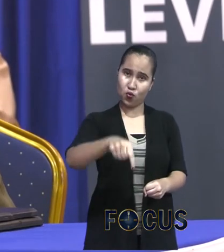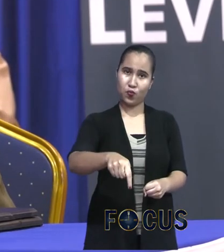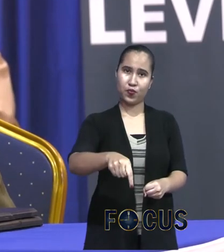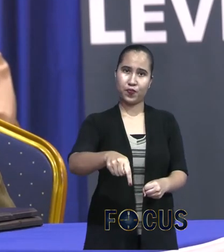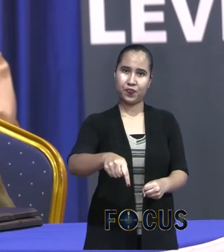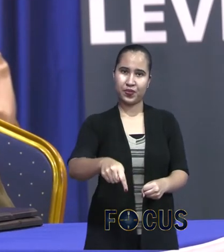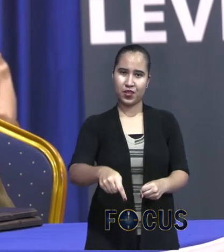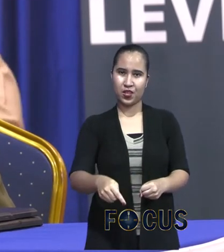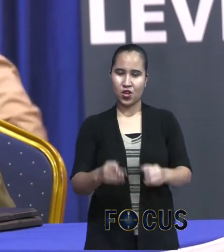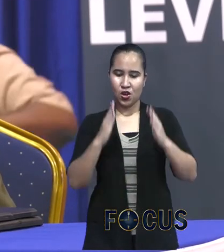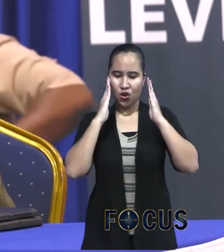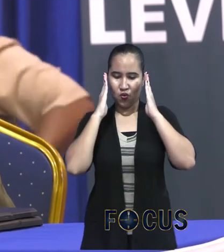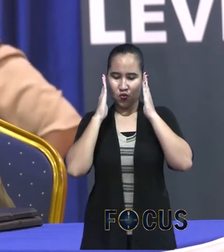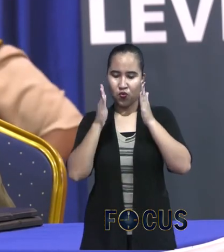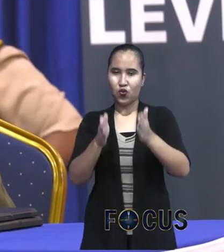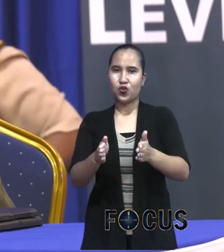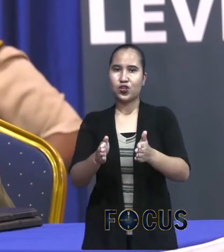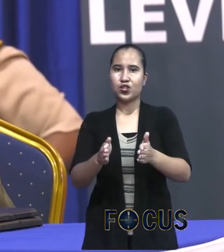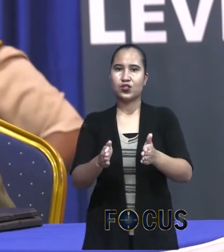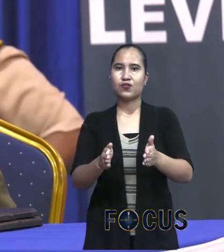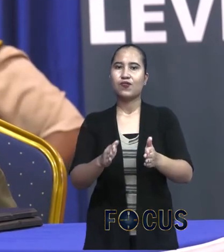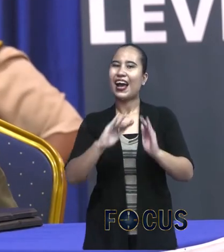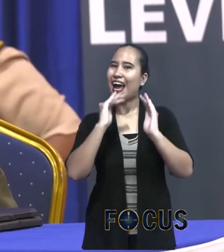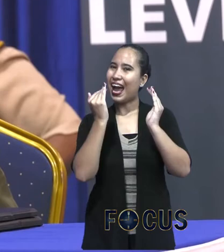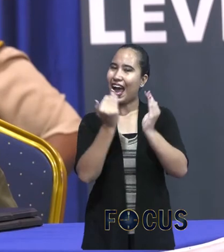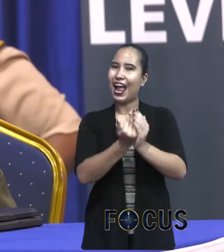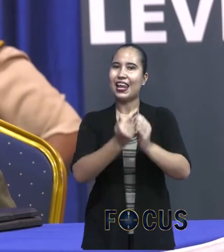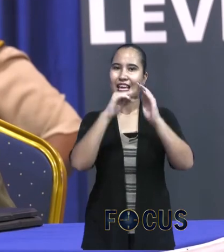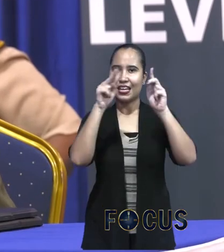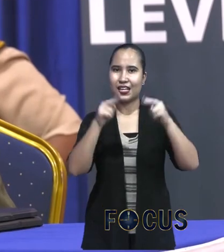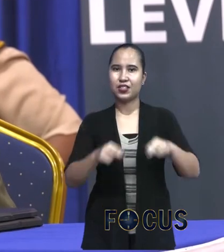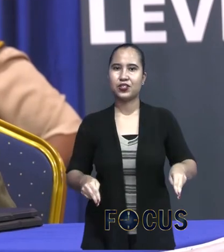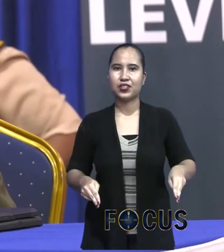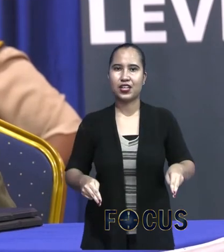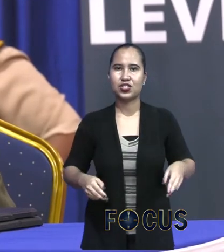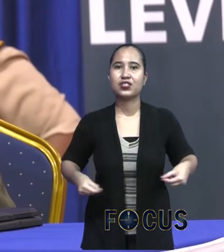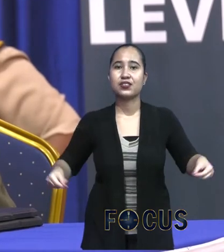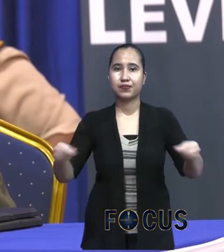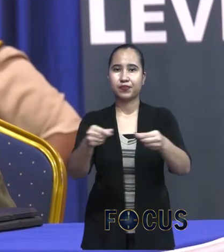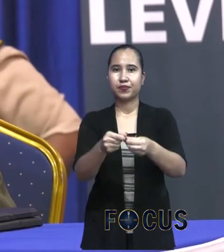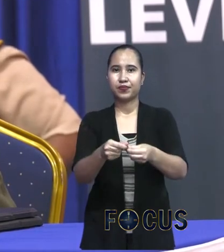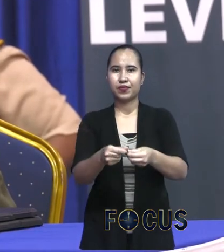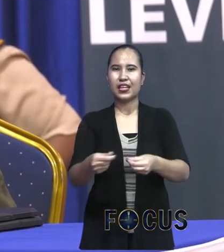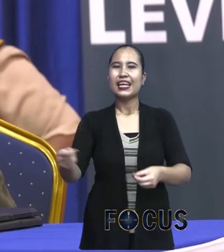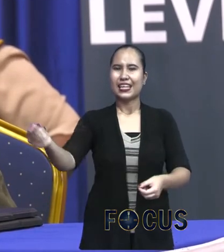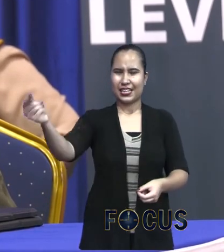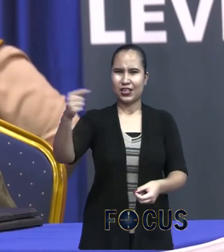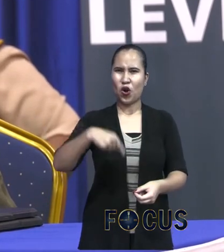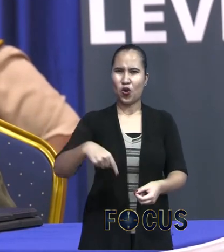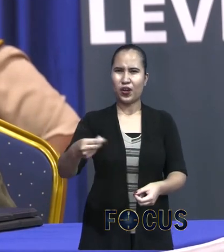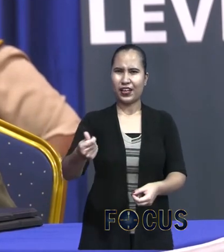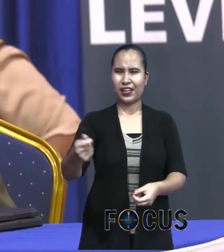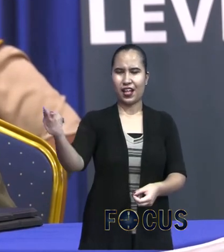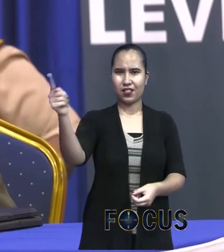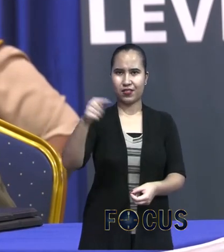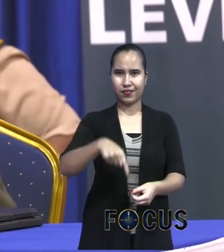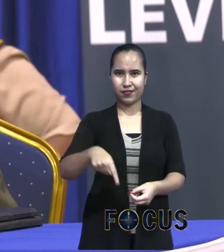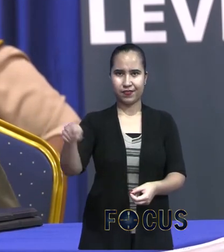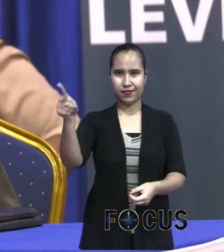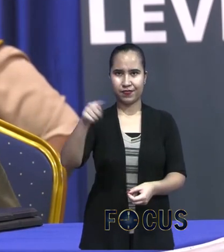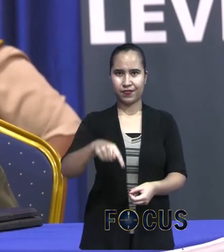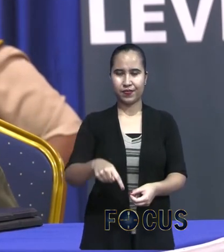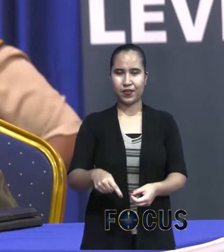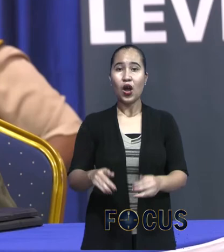De focus van alle internationale instellingen was vrijmaken van gelden uit